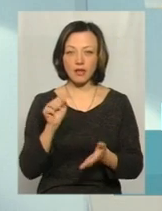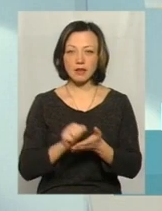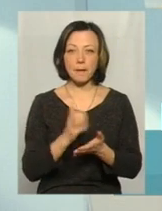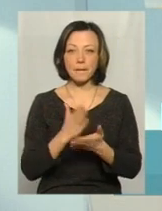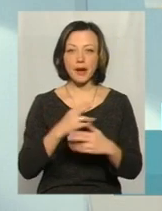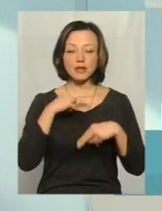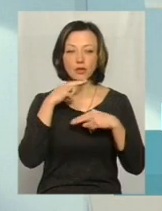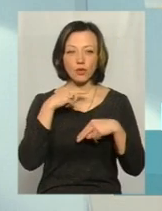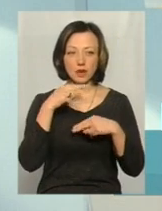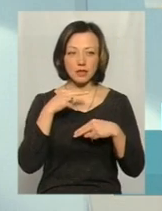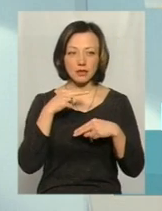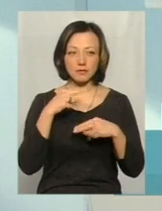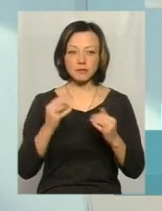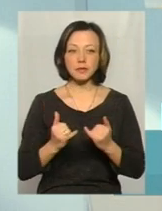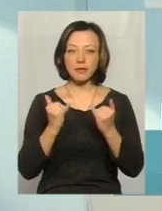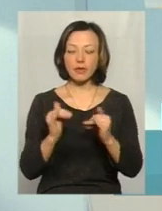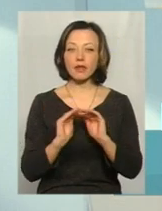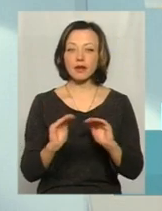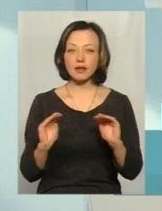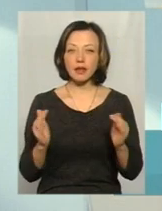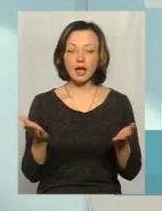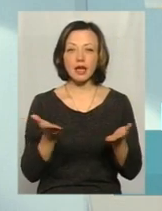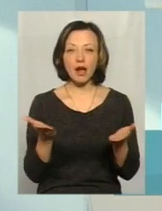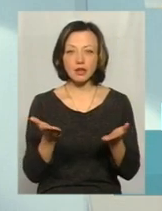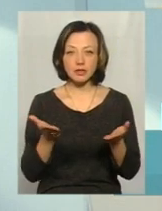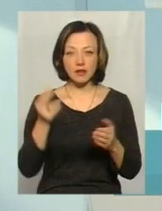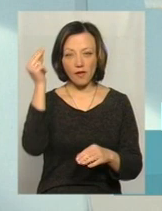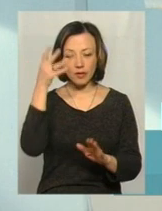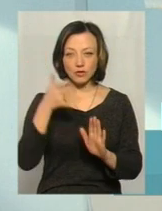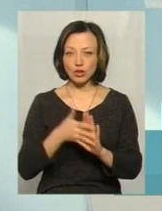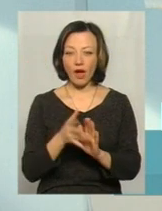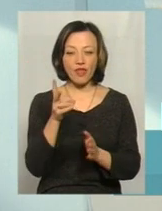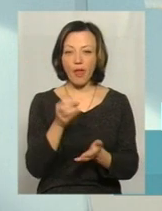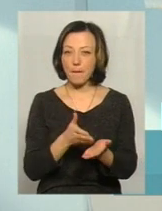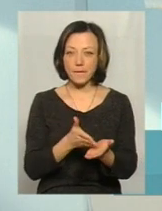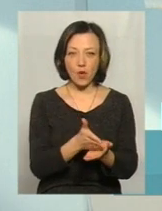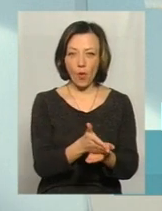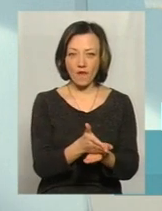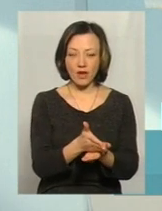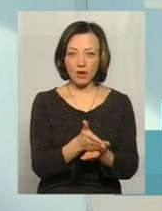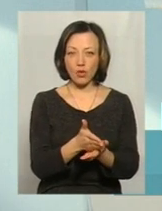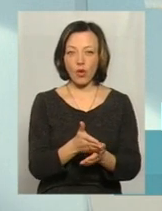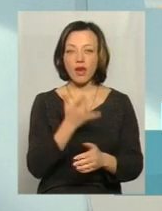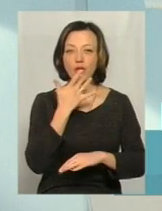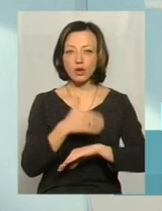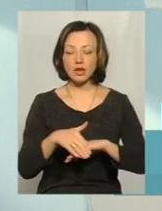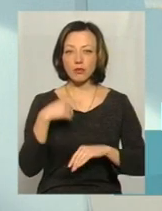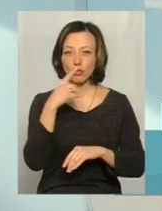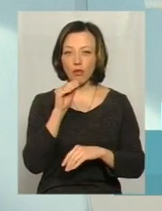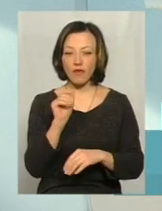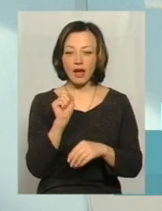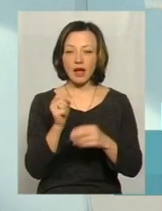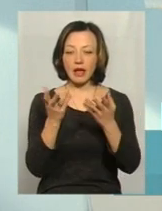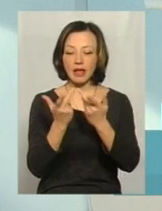на увазі для тих дітей, які вивчають непрофільну іноземну мову, в них кількість завдань буде